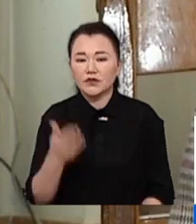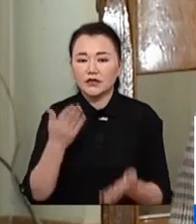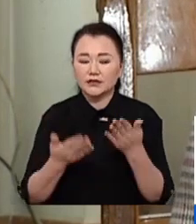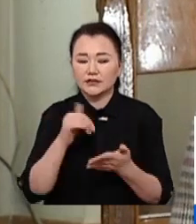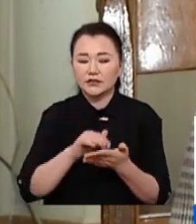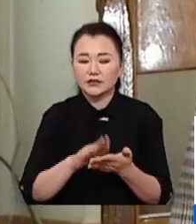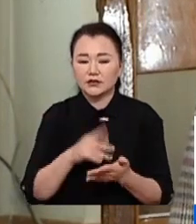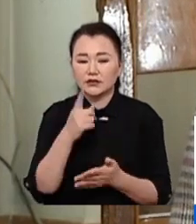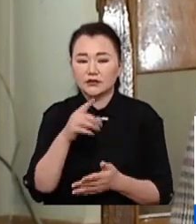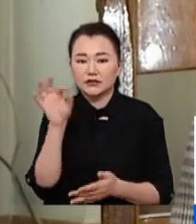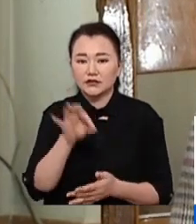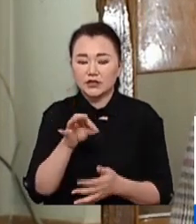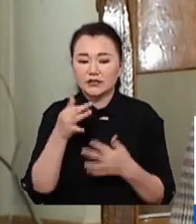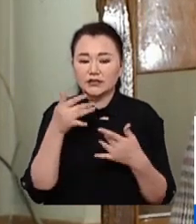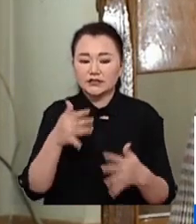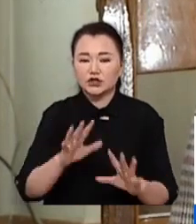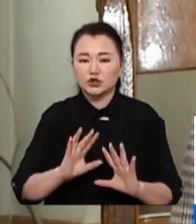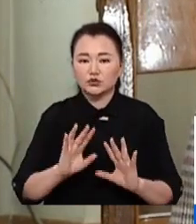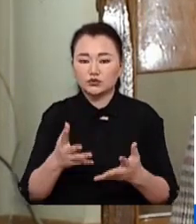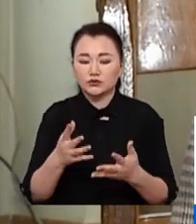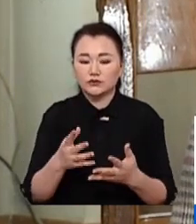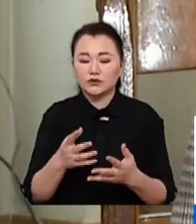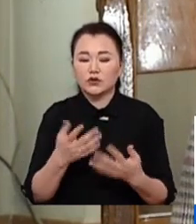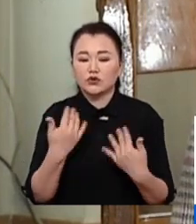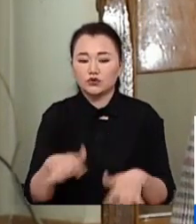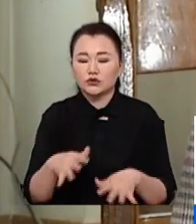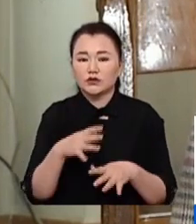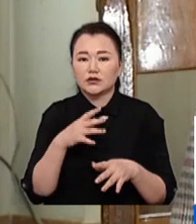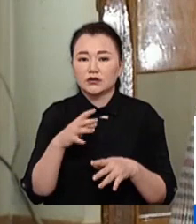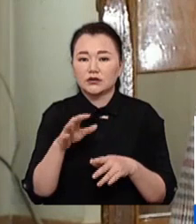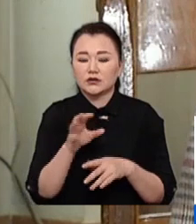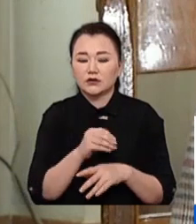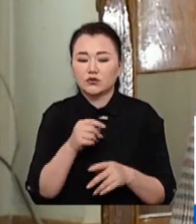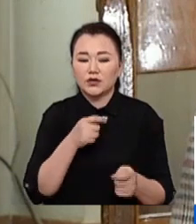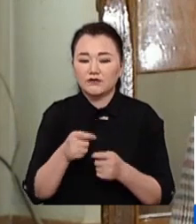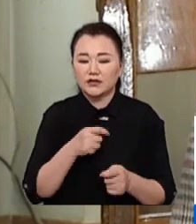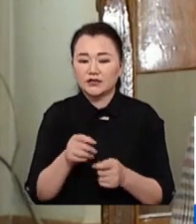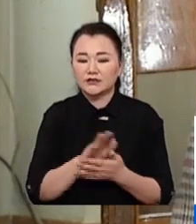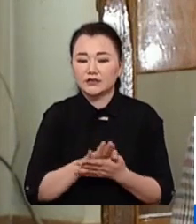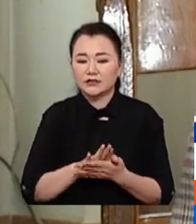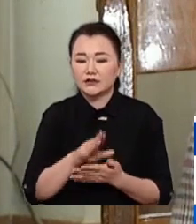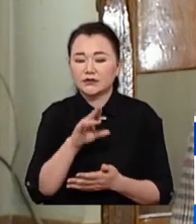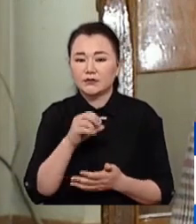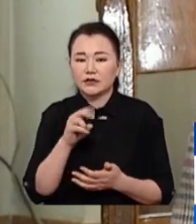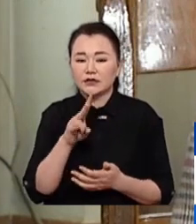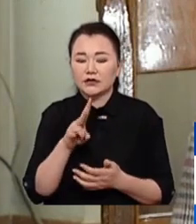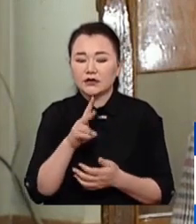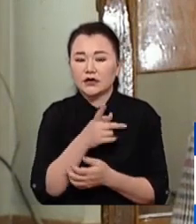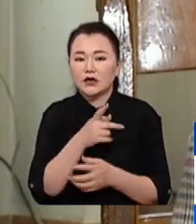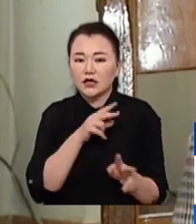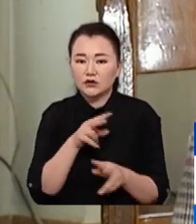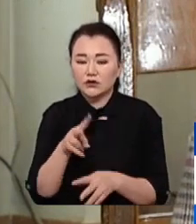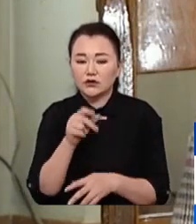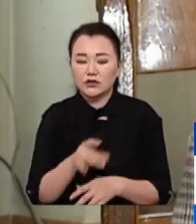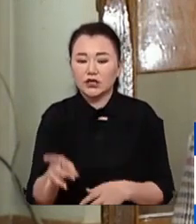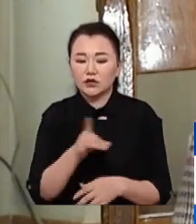регистрируется одномоментно несколько случаев, то уже нашими управлением санэпидконтроля, которое находится на территориях, то